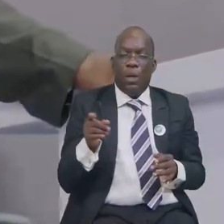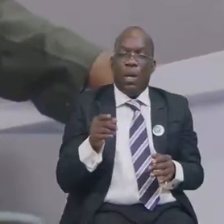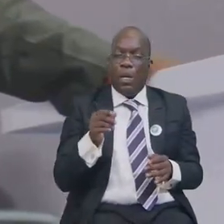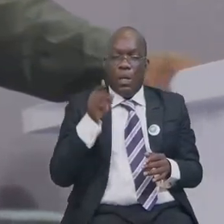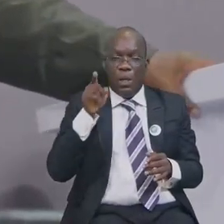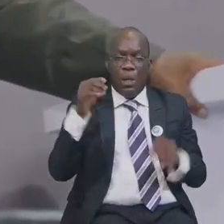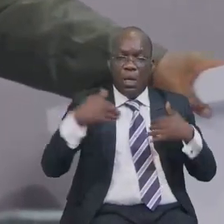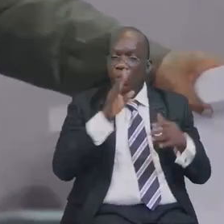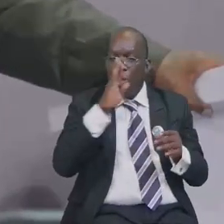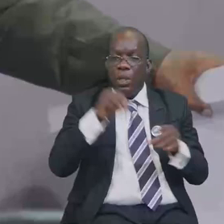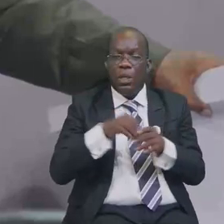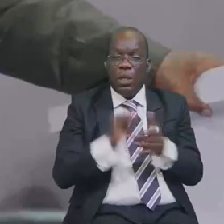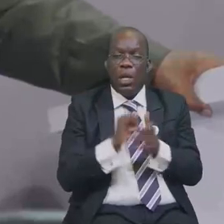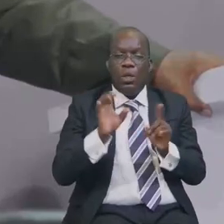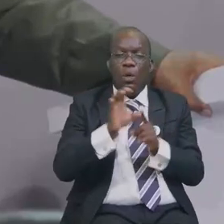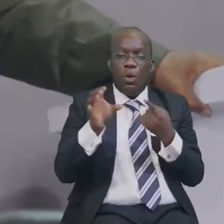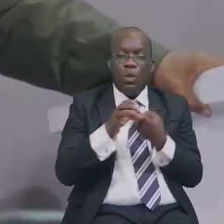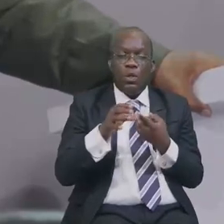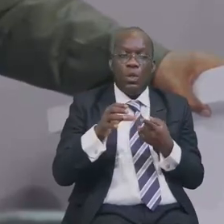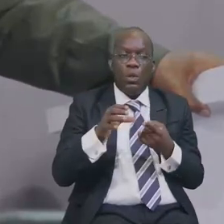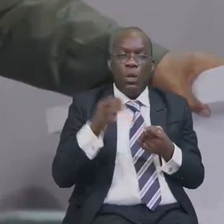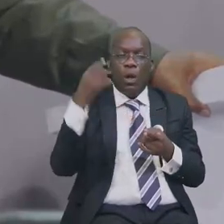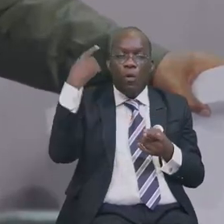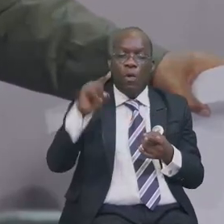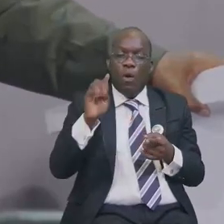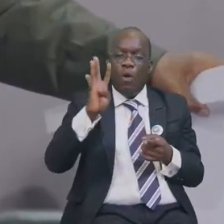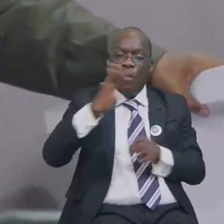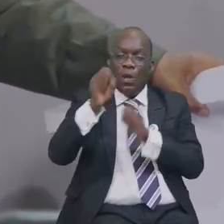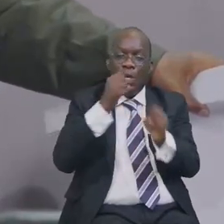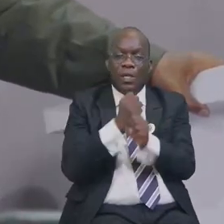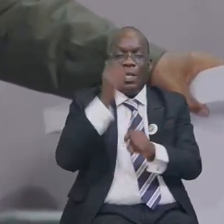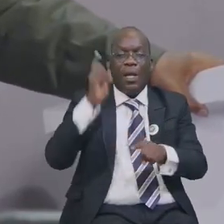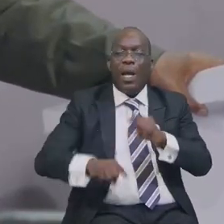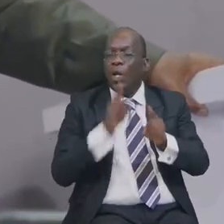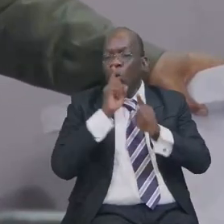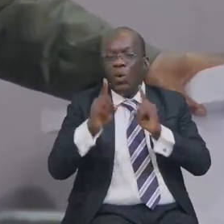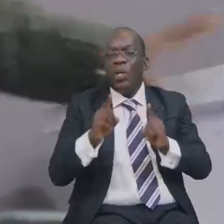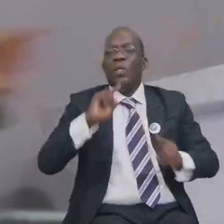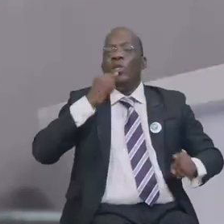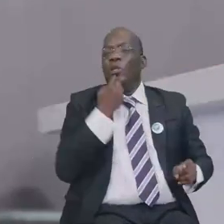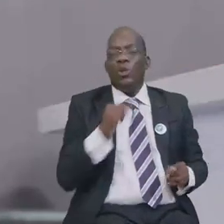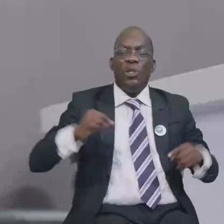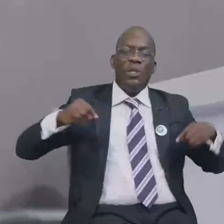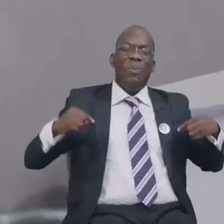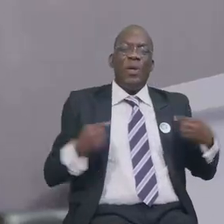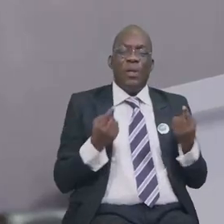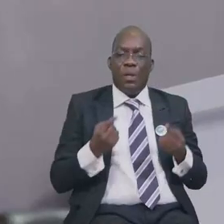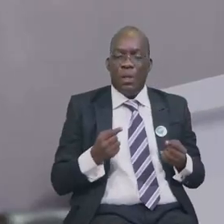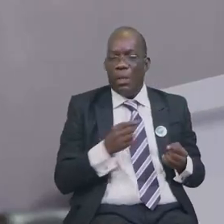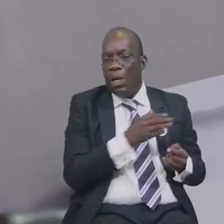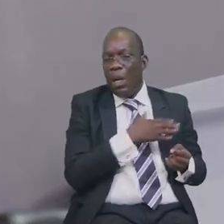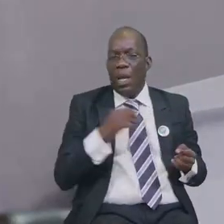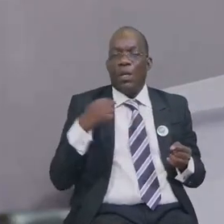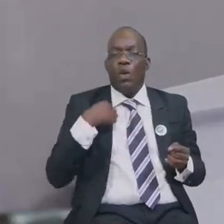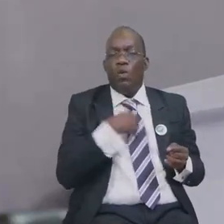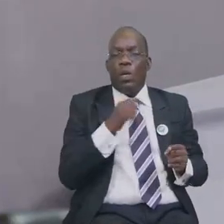ans. Et non, on ne pouvait pas le soulever. C'était vraiment des douleurs aiguës. Et nous avons mentionné